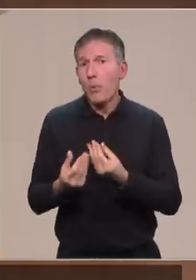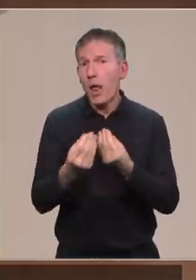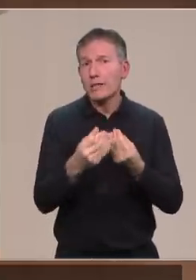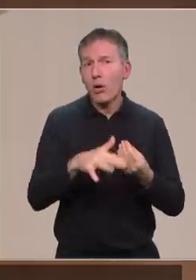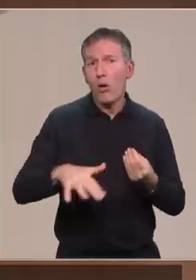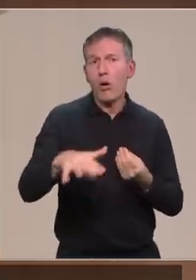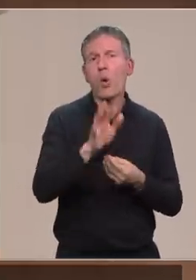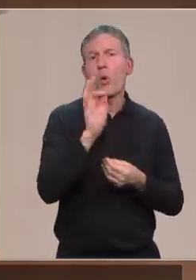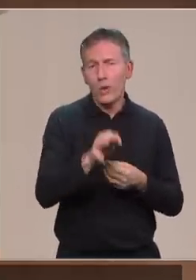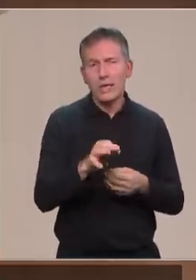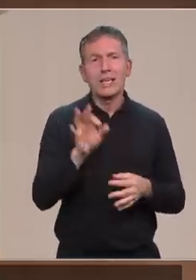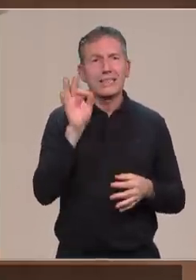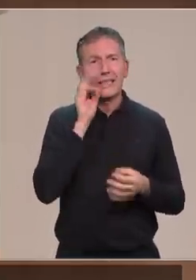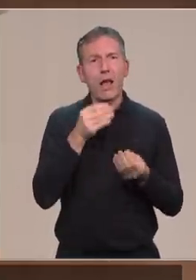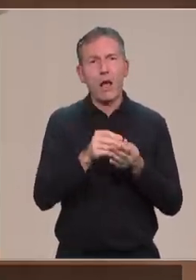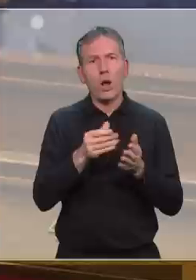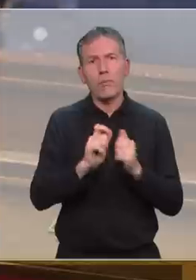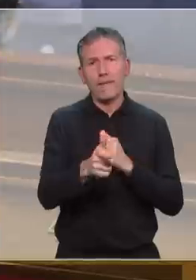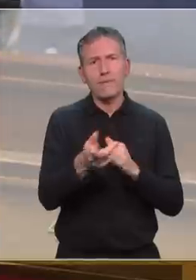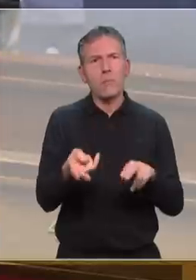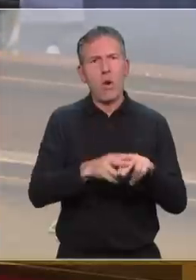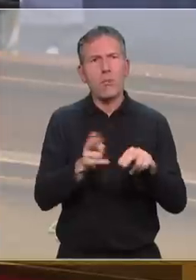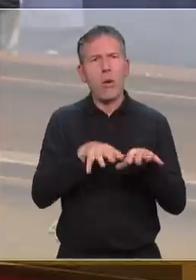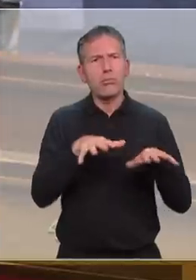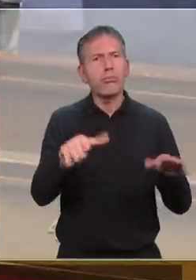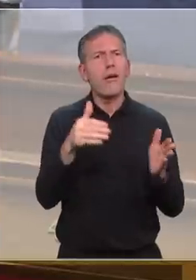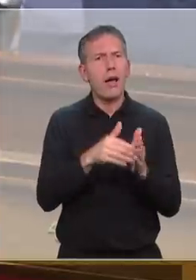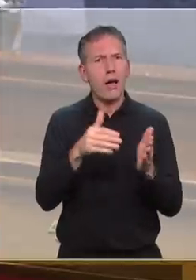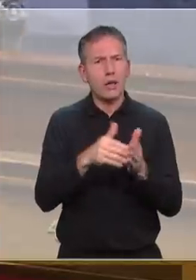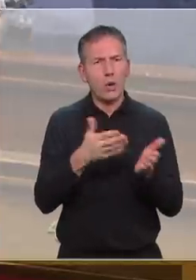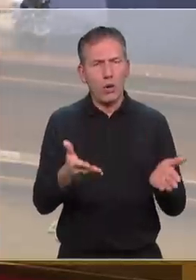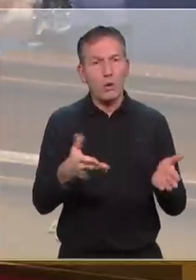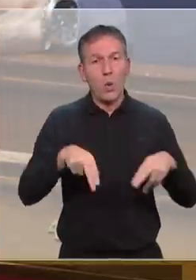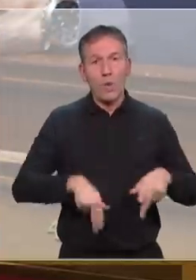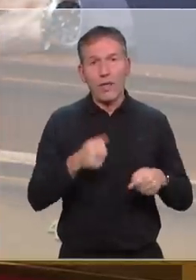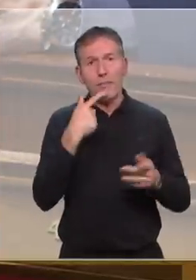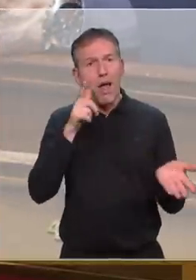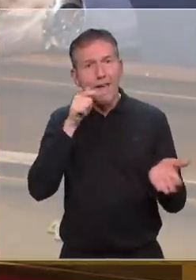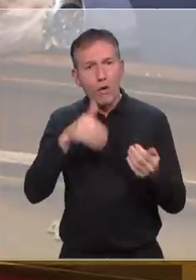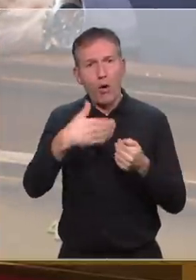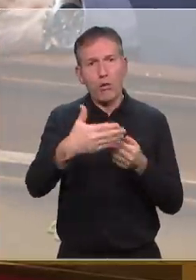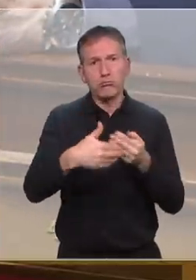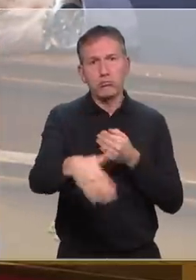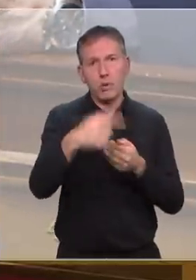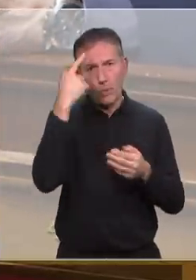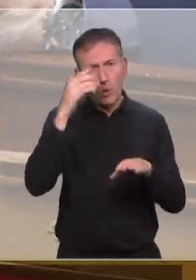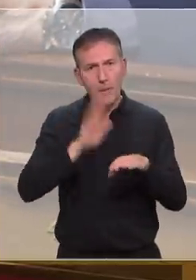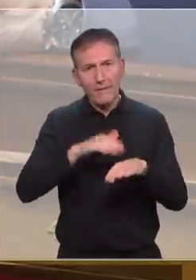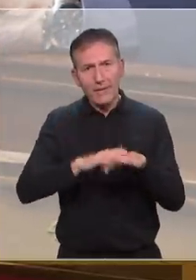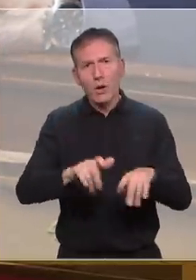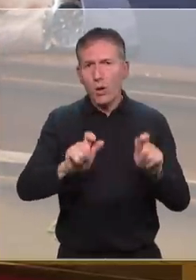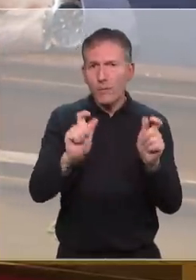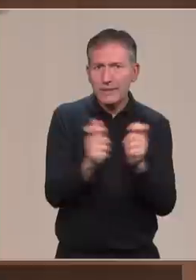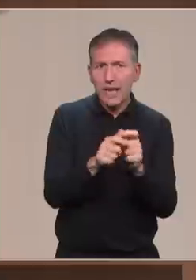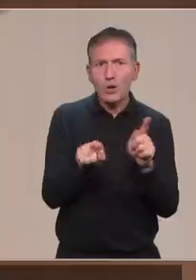dire que oui, le sida tue encore et toujours. Le gouvernement entend approfondir ses efforts pour améliorer la prévention, le dépistage